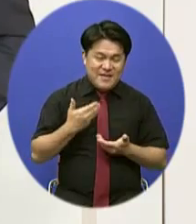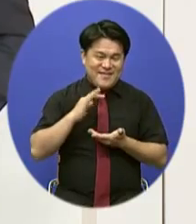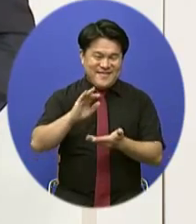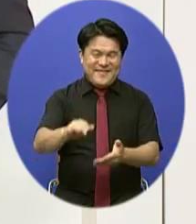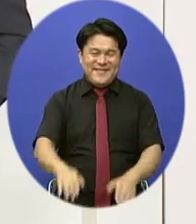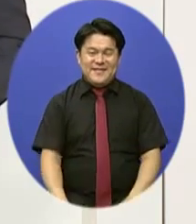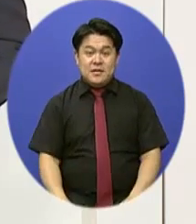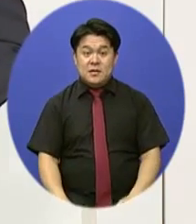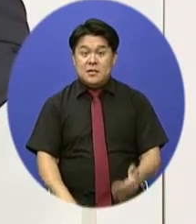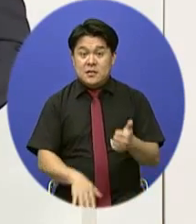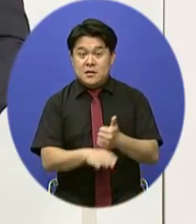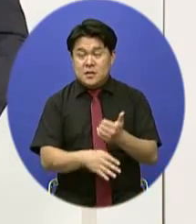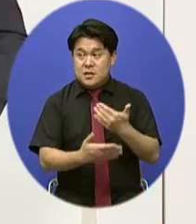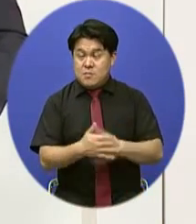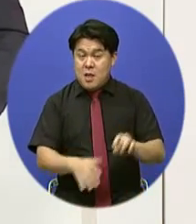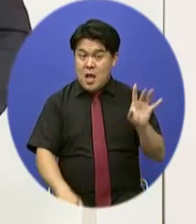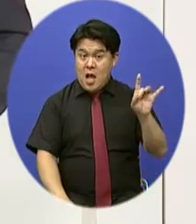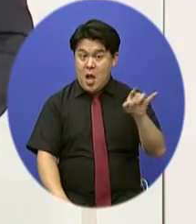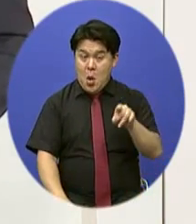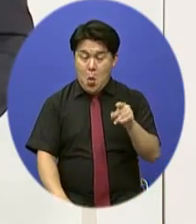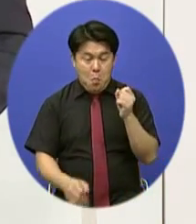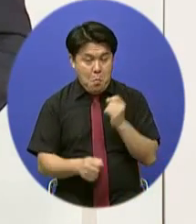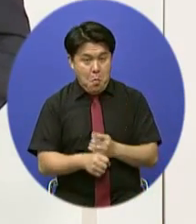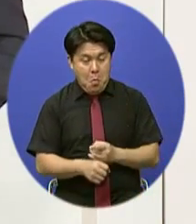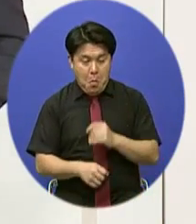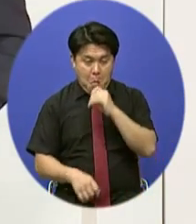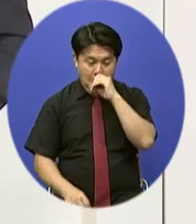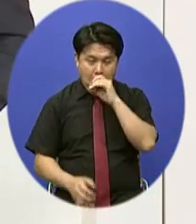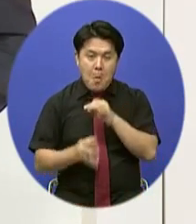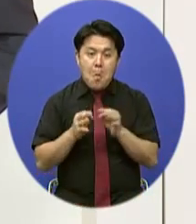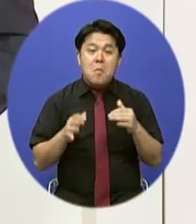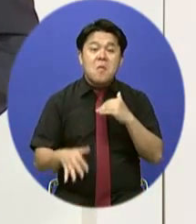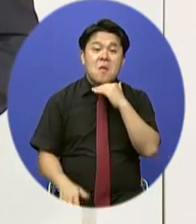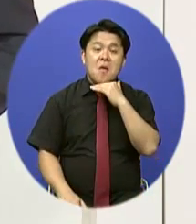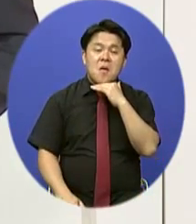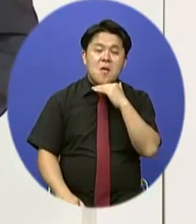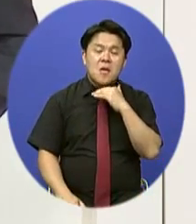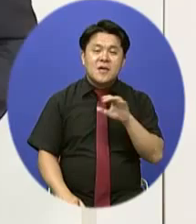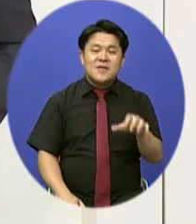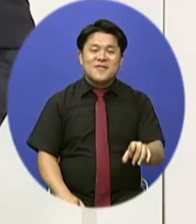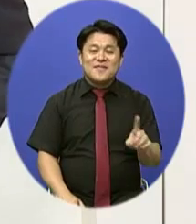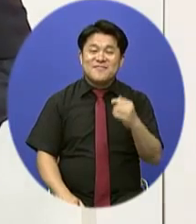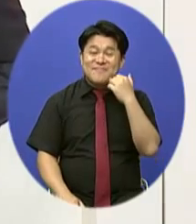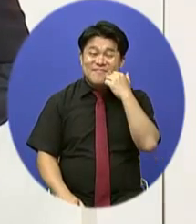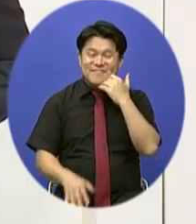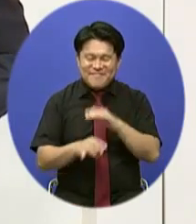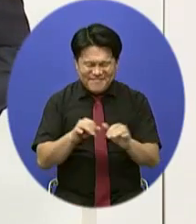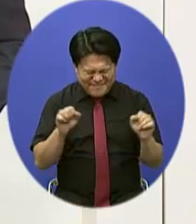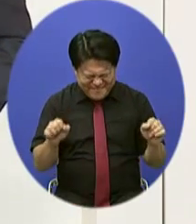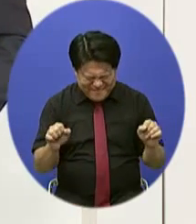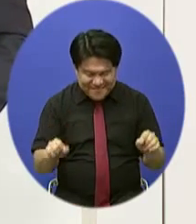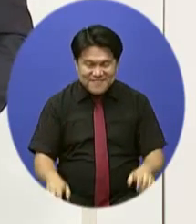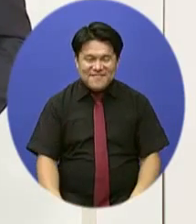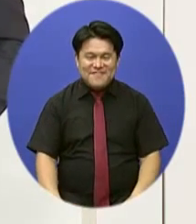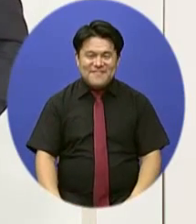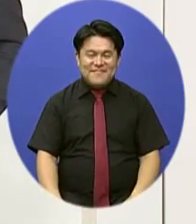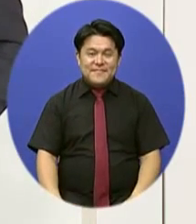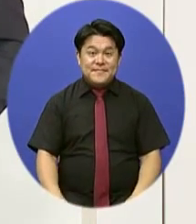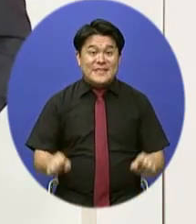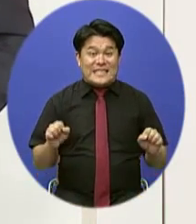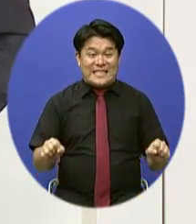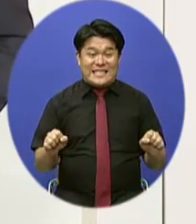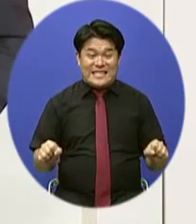합니다. 오늘 마지막 순서죠, 이제. 그러네요, 벌써. 많이 기다렸습니다. 네. 어디에서 누가 오래 기다리셨습니다.